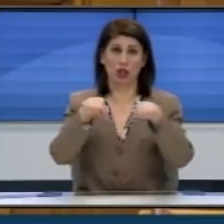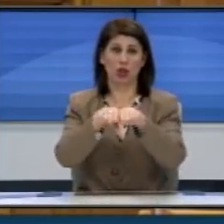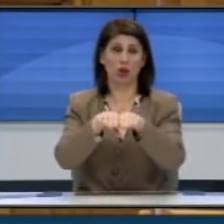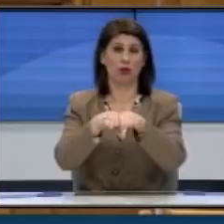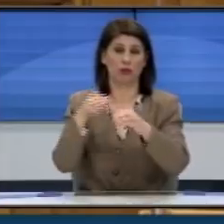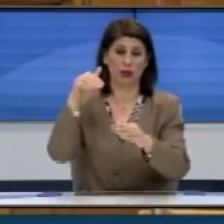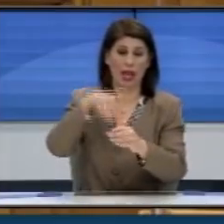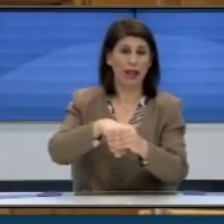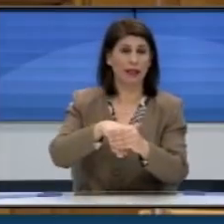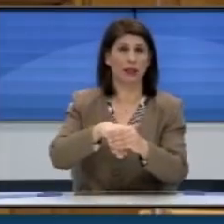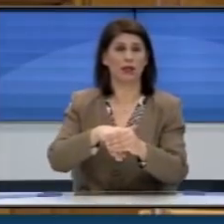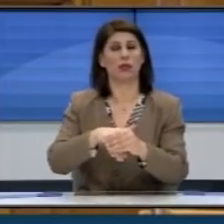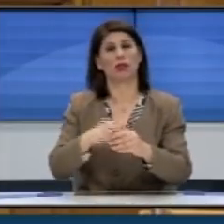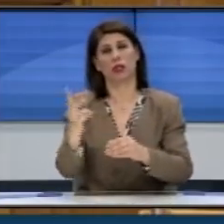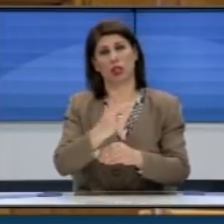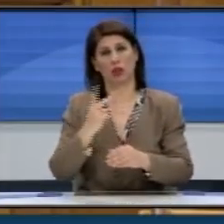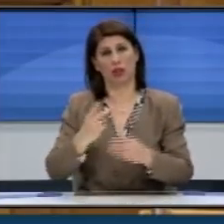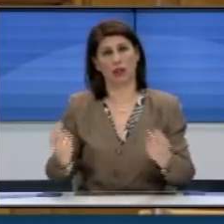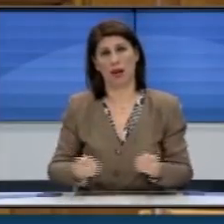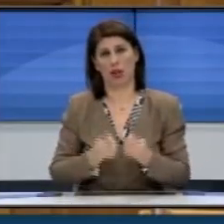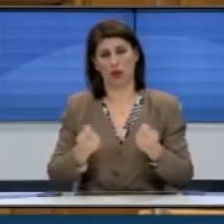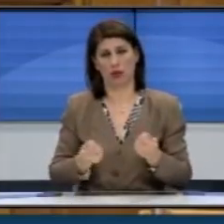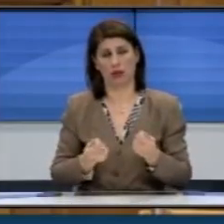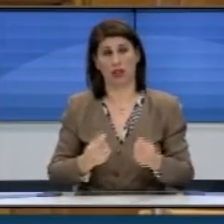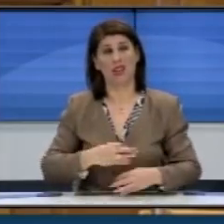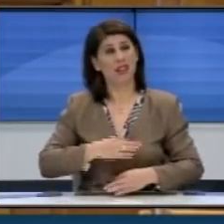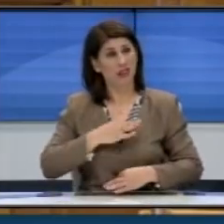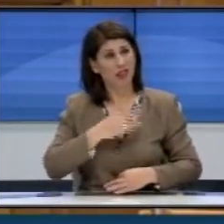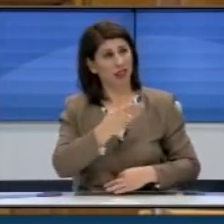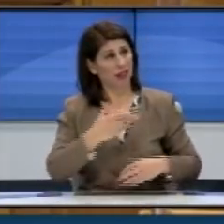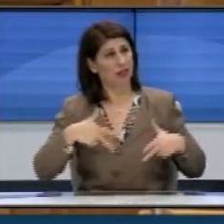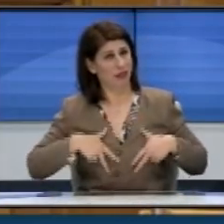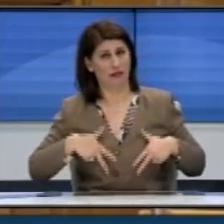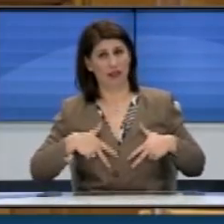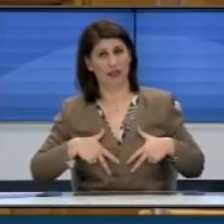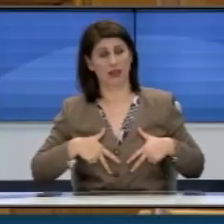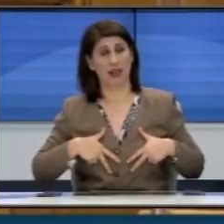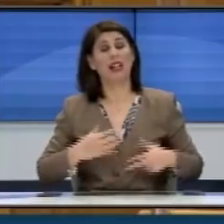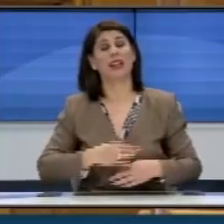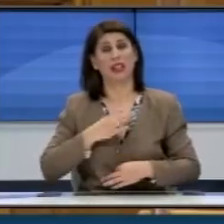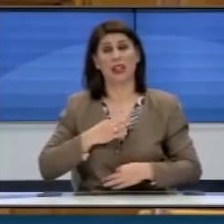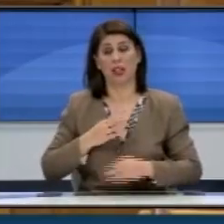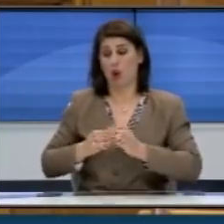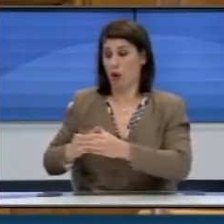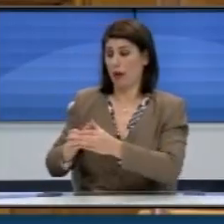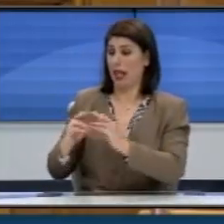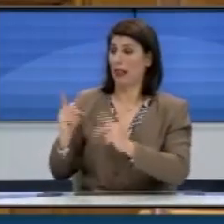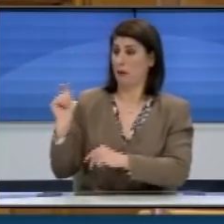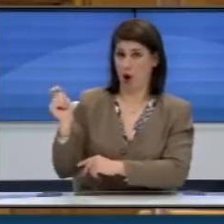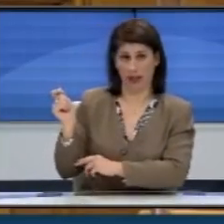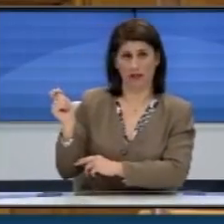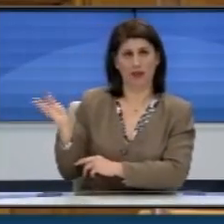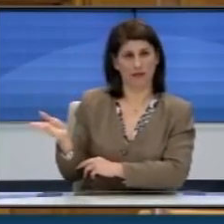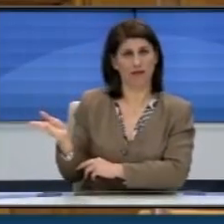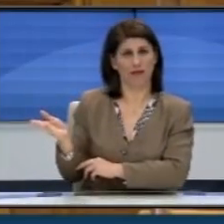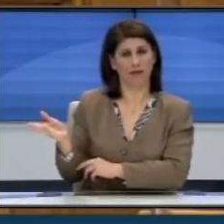στην κοινωνία και την παραγωγή. Κύριοι της κυβέρνησης, κύριοι των κομμάτων της αντιπολίτευσης,